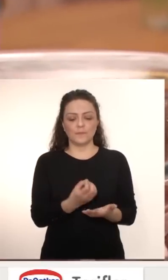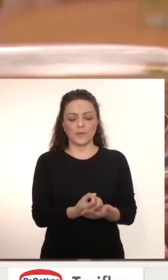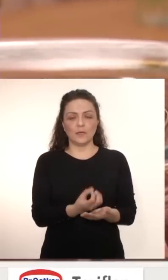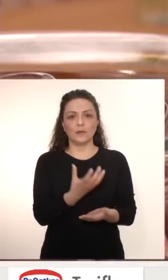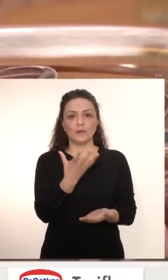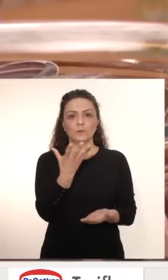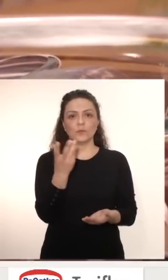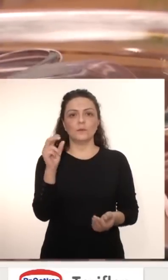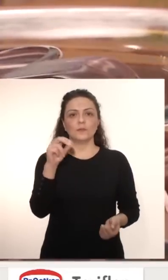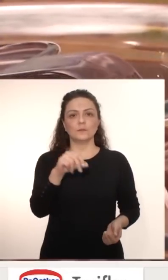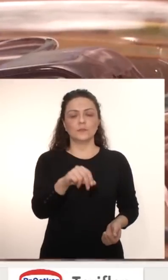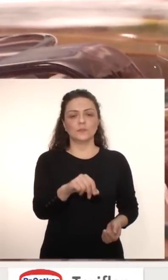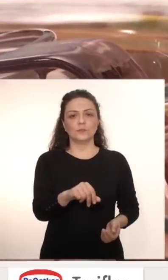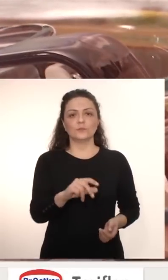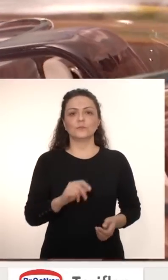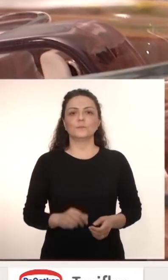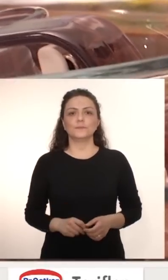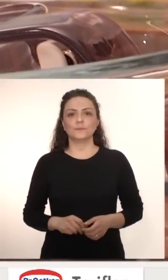Hamur kabartma tozu